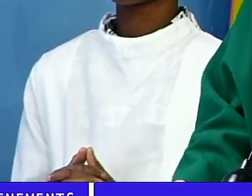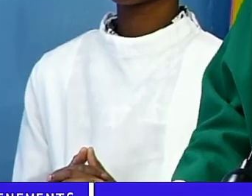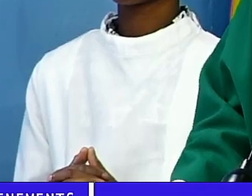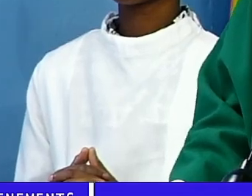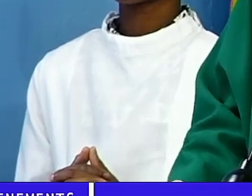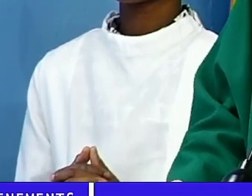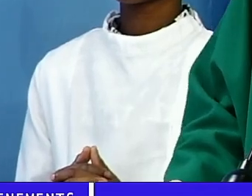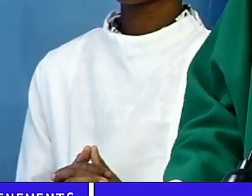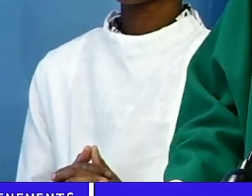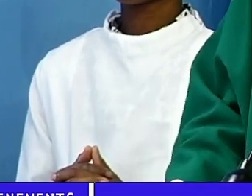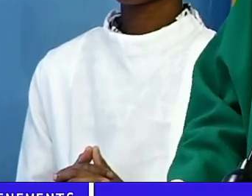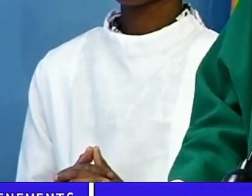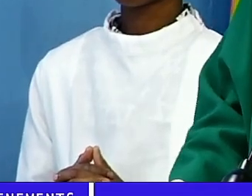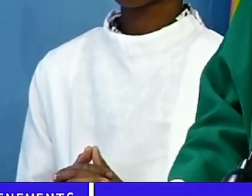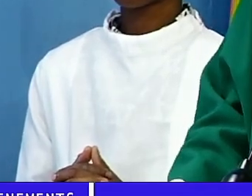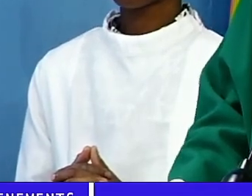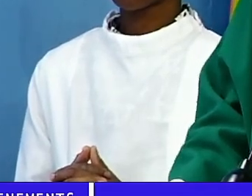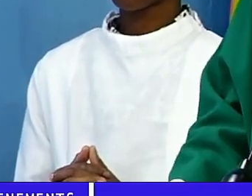là matin.